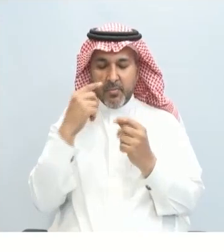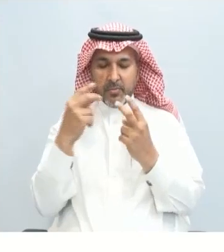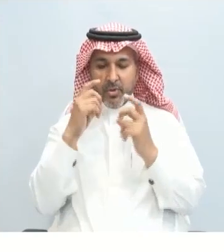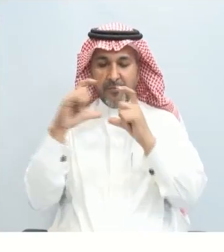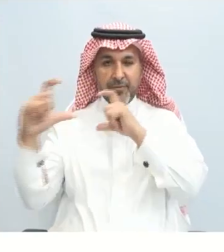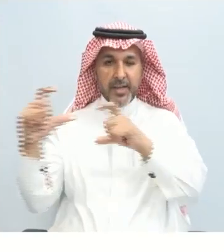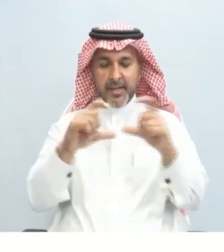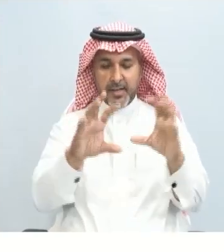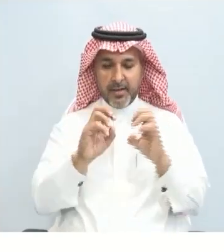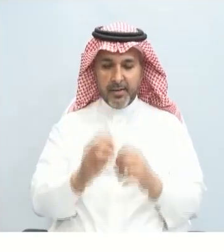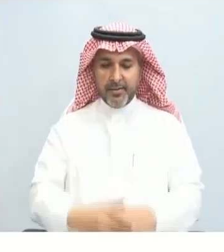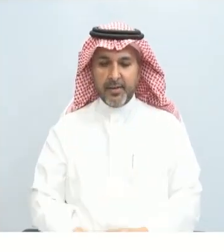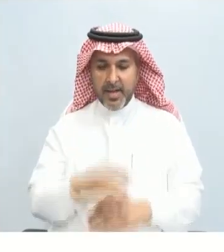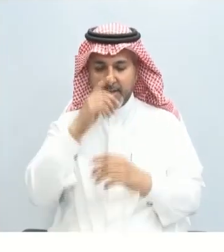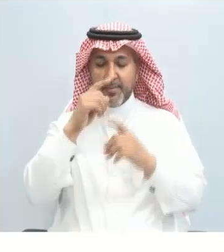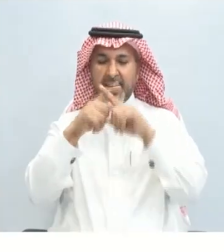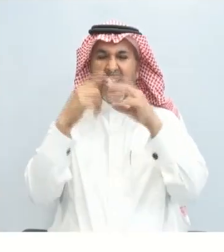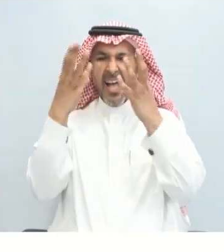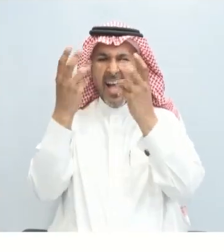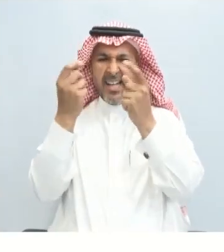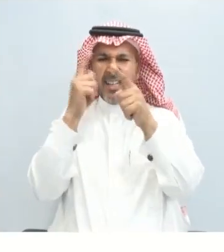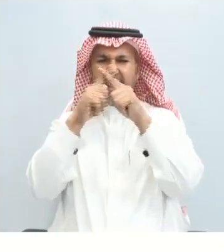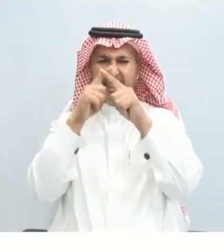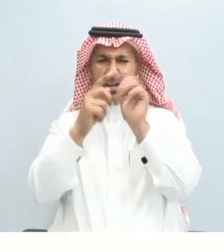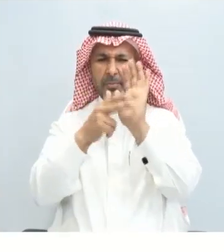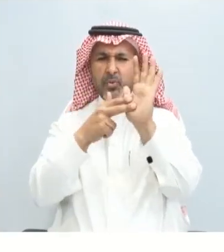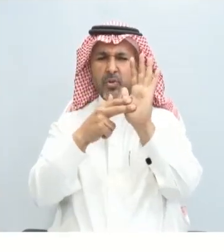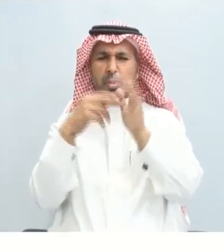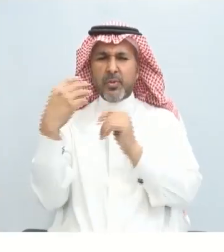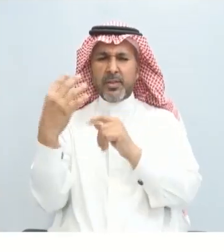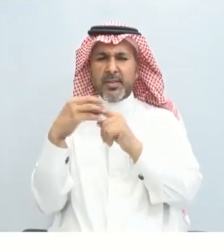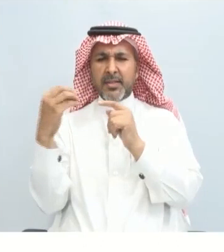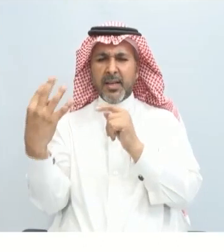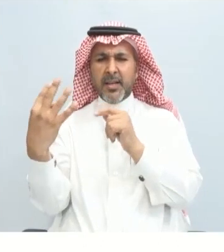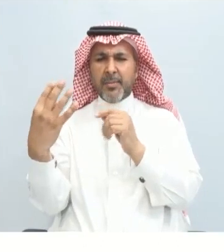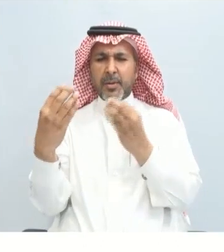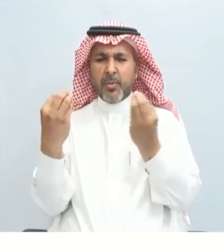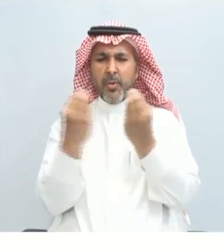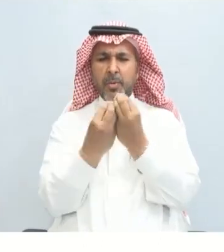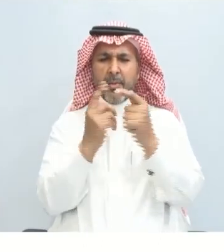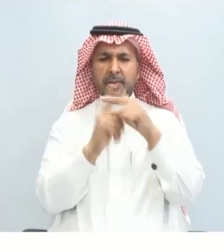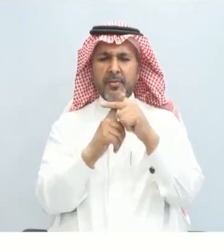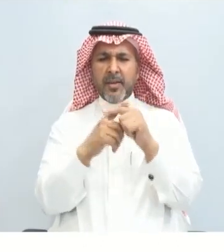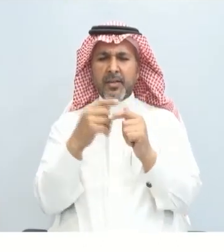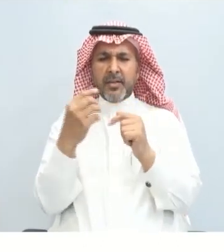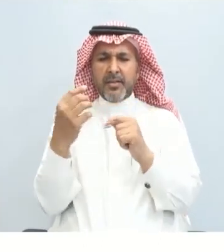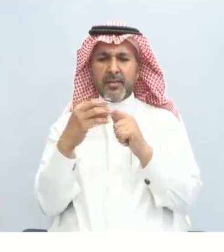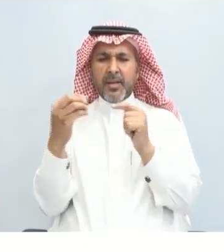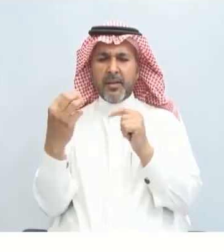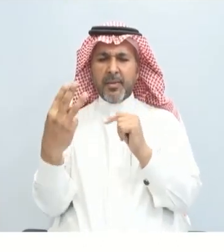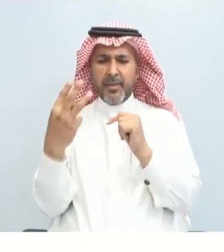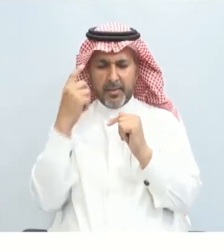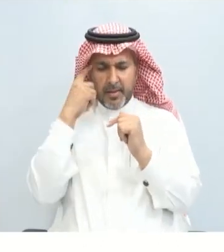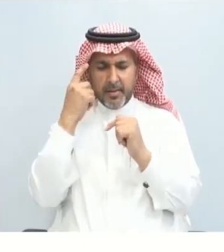بالتحليل سابحث عن عددين حاصل ضربهم سالب ا وحاصل جمعهم سالب 3 فهم السالب